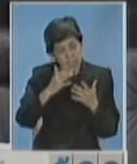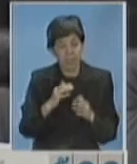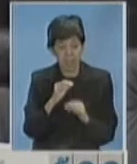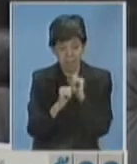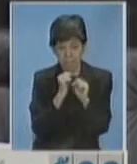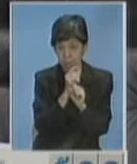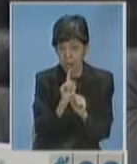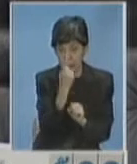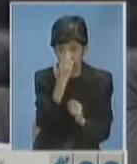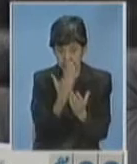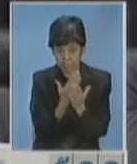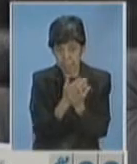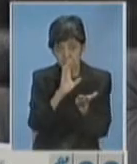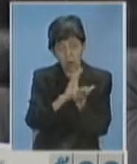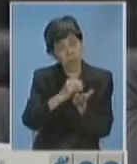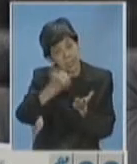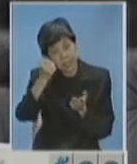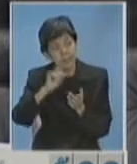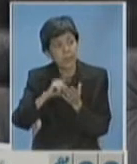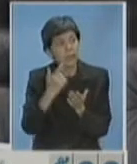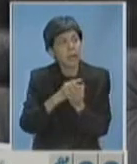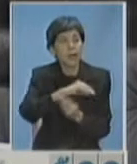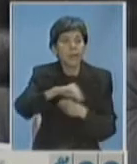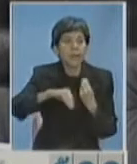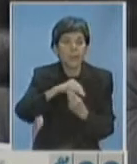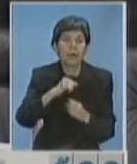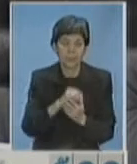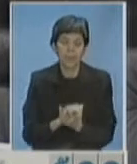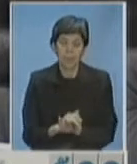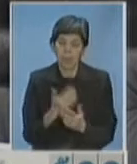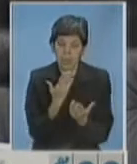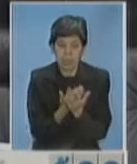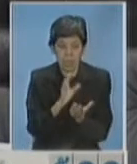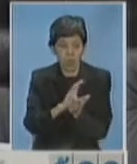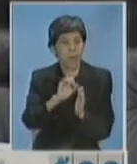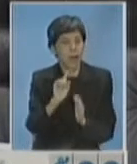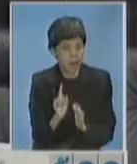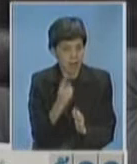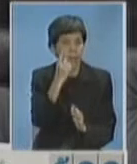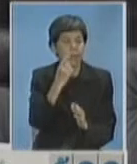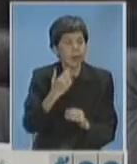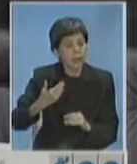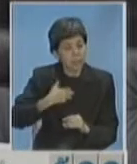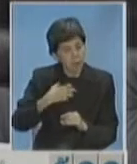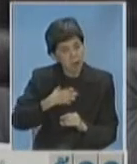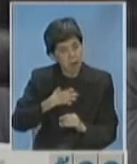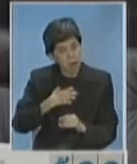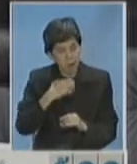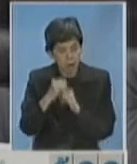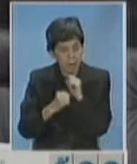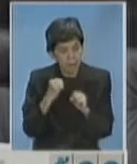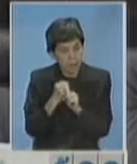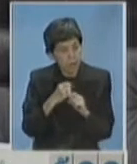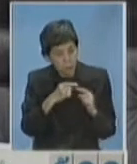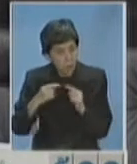ได้มีการใช้เงินนอกงบประมาณนะคะที่เป็นเงินรายได้ของหน่วยงานมาเป็นงบเริ่มต้นแล้วก็มาขอผูกพันในปีต่อม